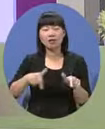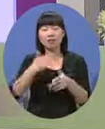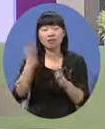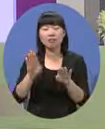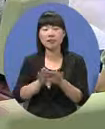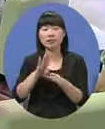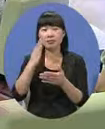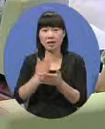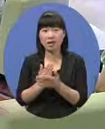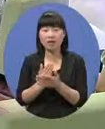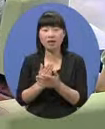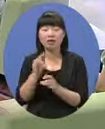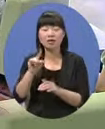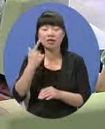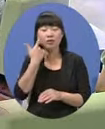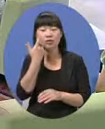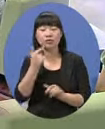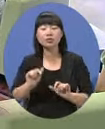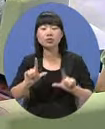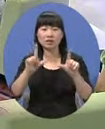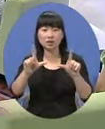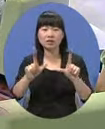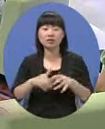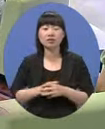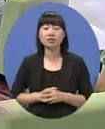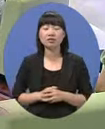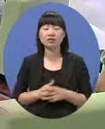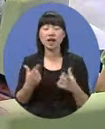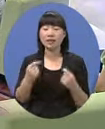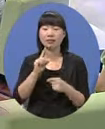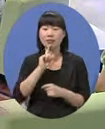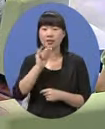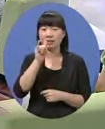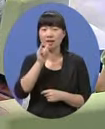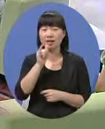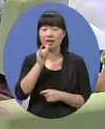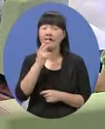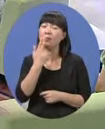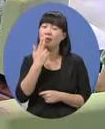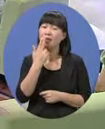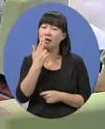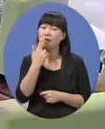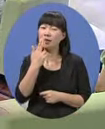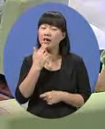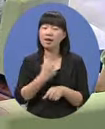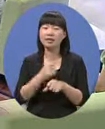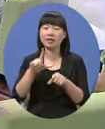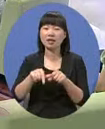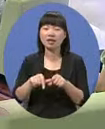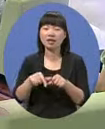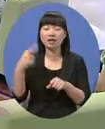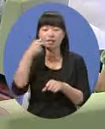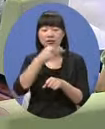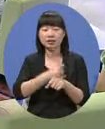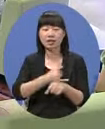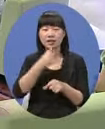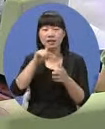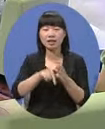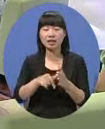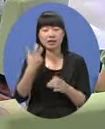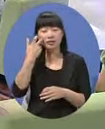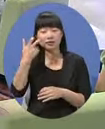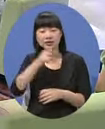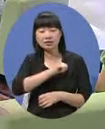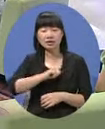않고요. 이게 66일. 그러니까 그런 말도 있어요. 담배를 흡연을 할 때 금연을 하는데